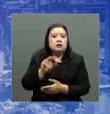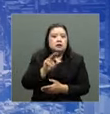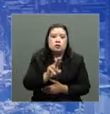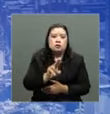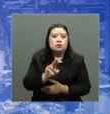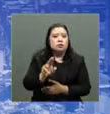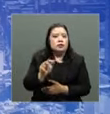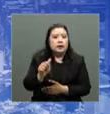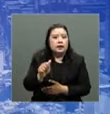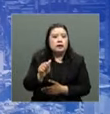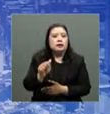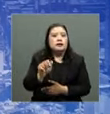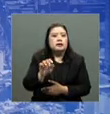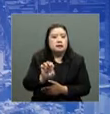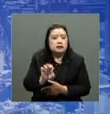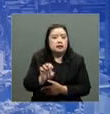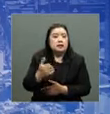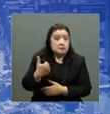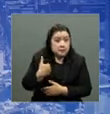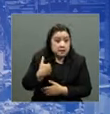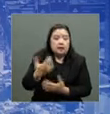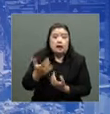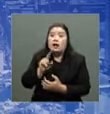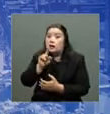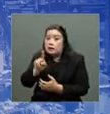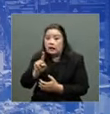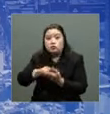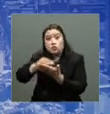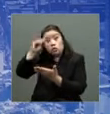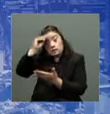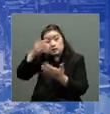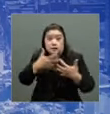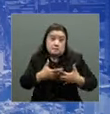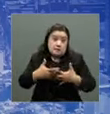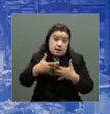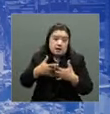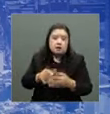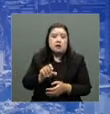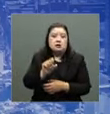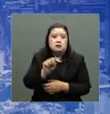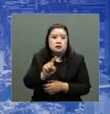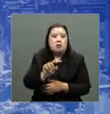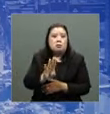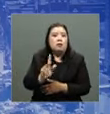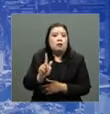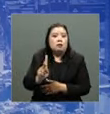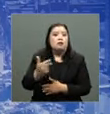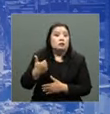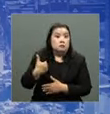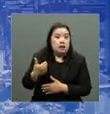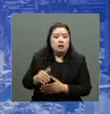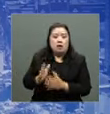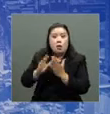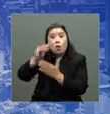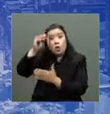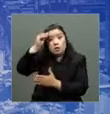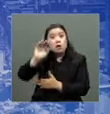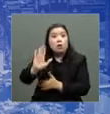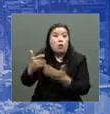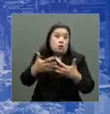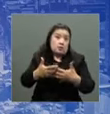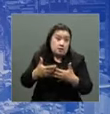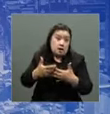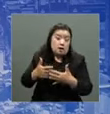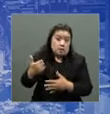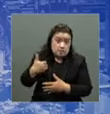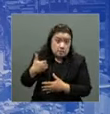ส์มีการถามถึงนักเรียนที่อยู่ที่สหรัฐอเมริกาสบคได้มีการพูดคุยกันไหมคะว่าเอ๊ะนักเรียนกลุ่มนี้จะได้จัดลำ